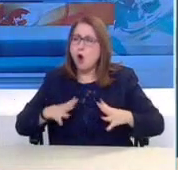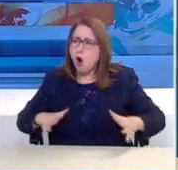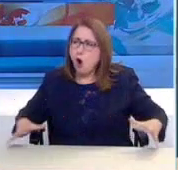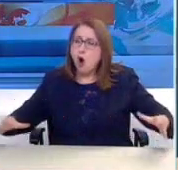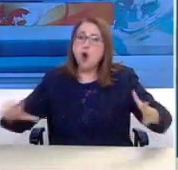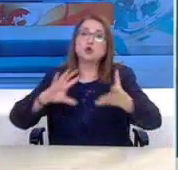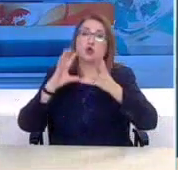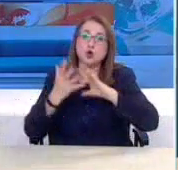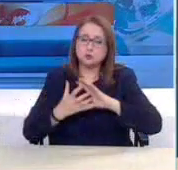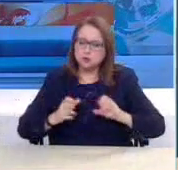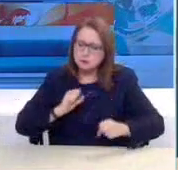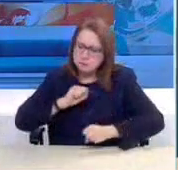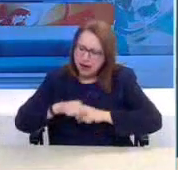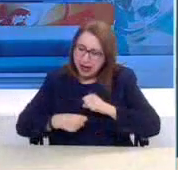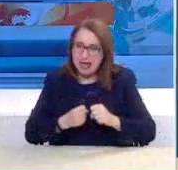αλλά ελπίζει.